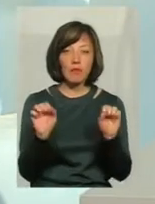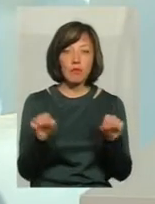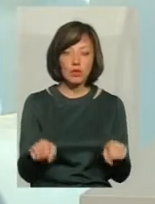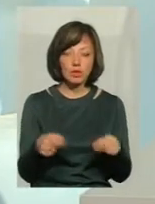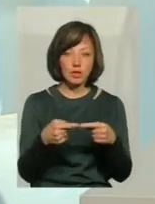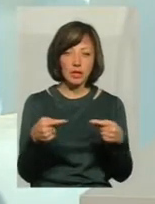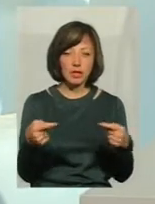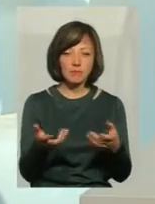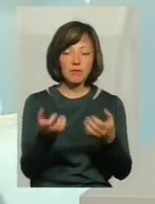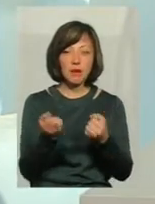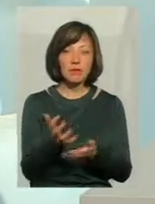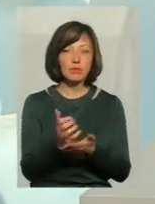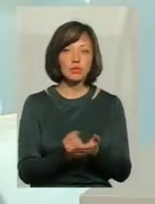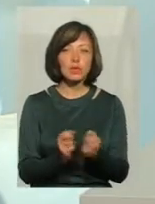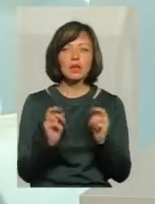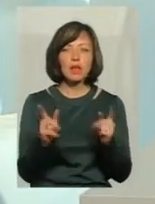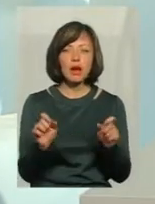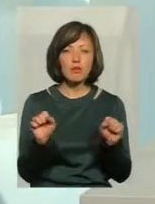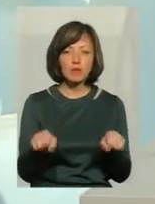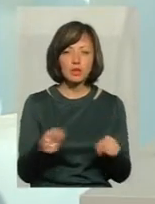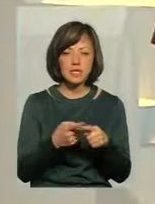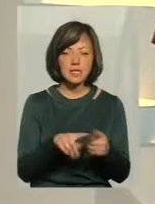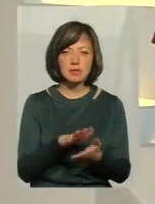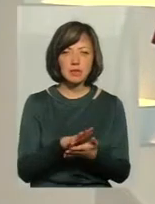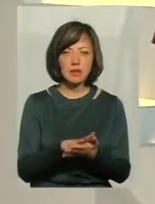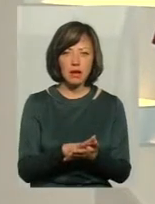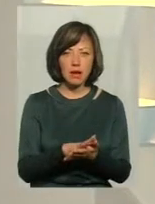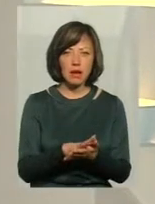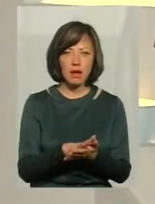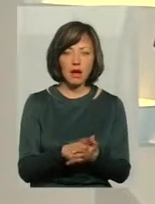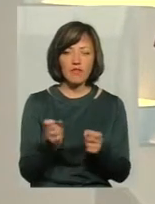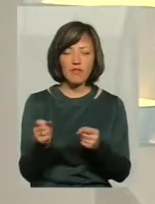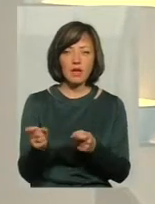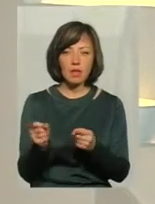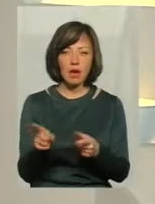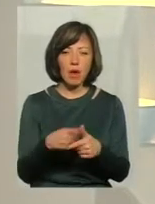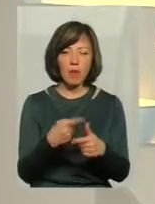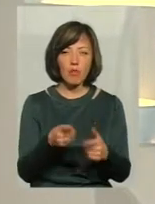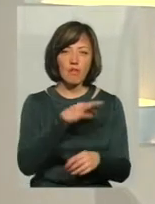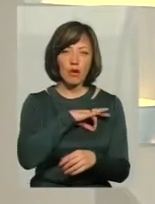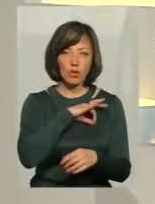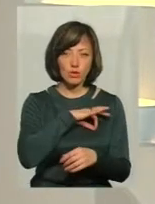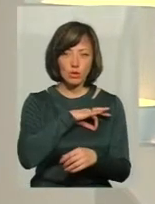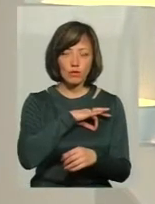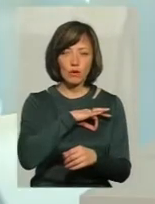речі брати ресурси, яким чином можна це сміття, яке ми викидаємо або не використовуємо,